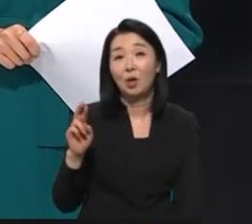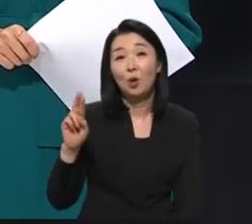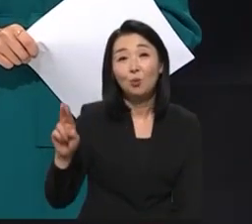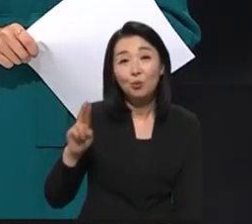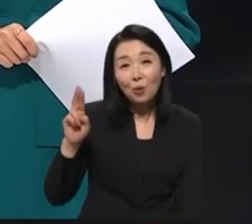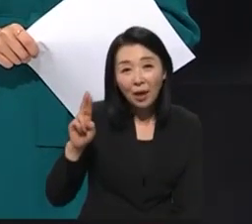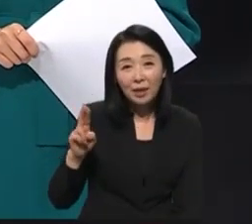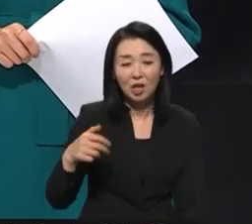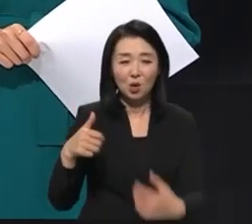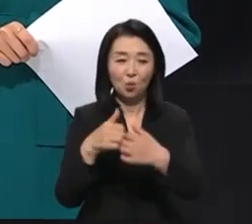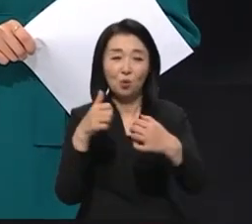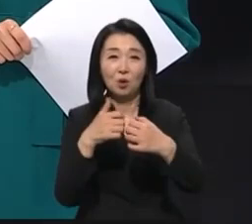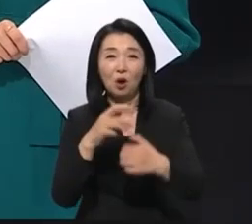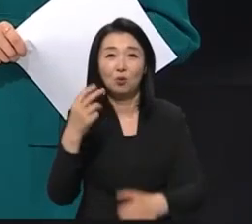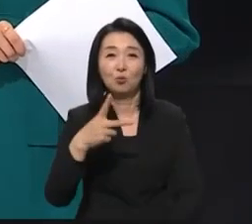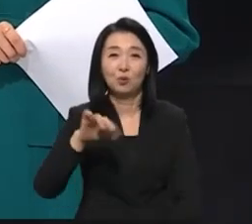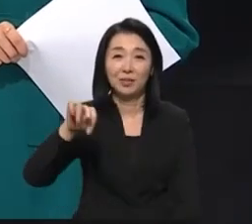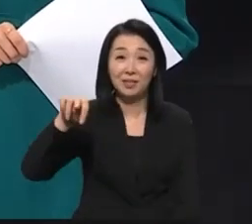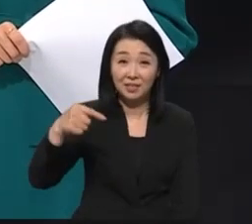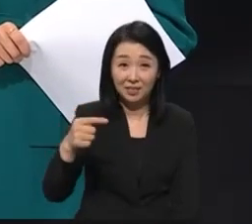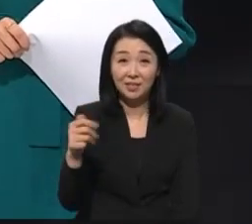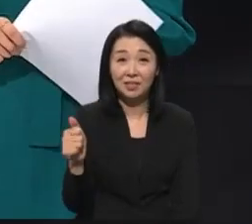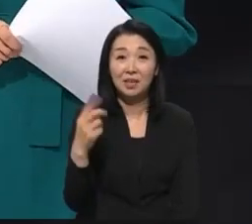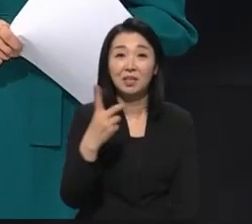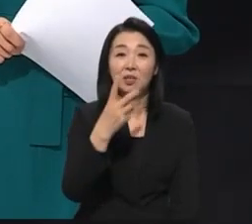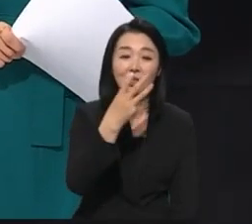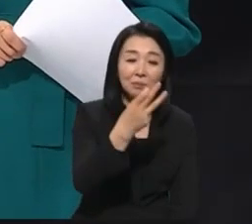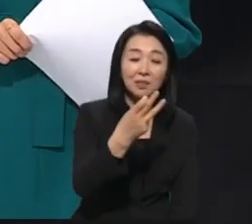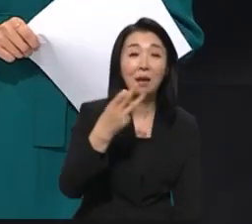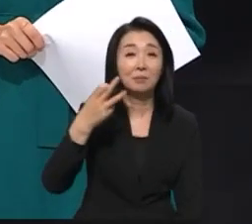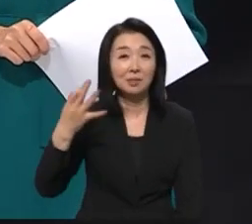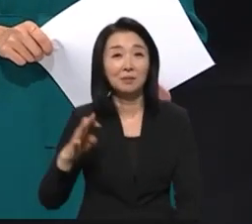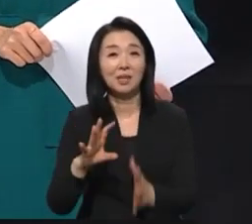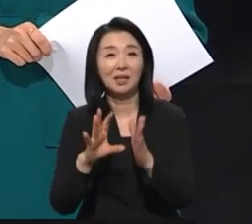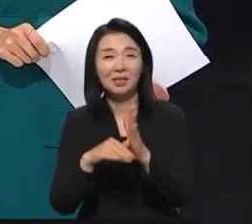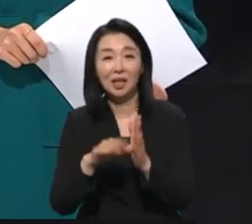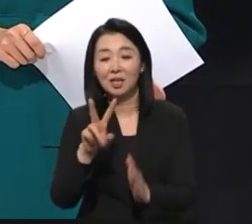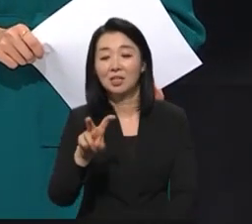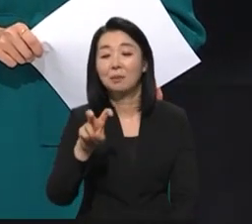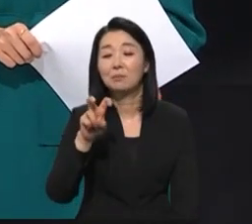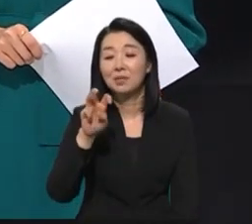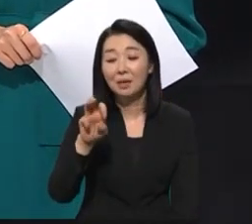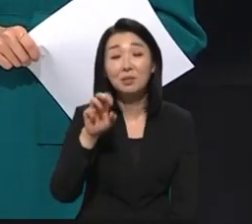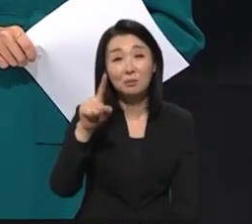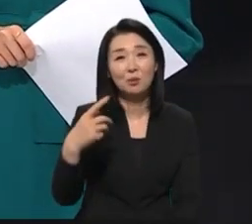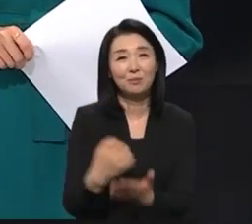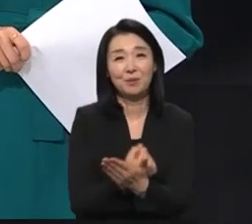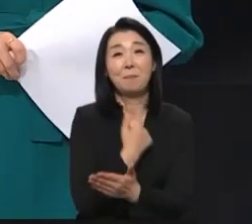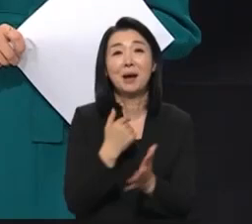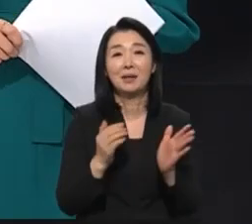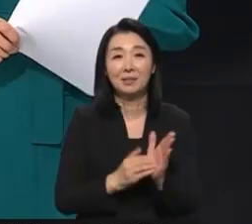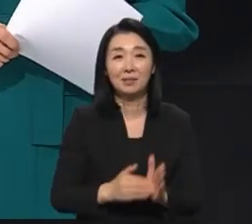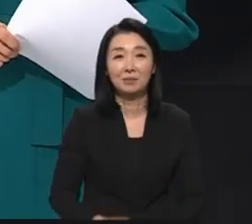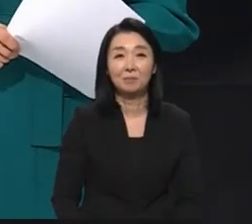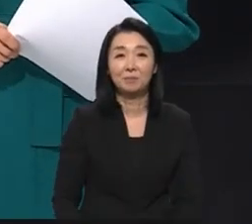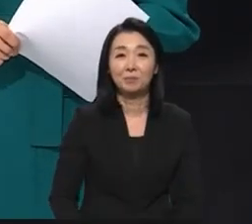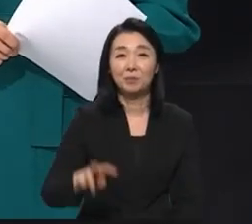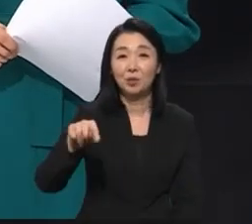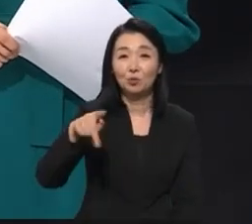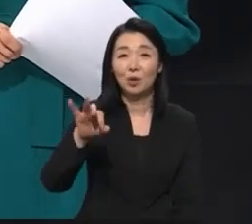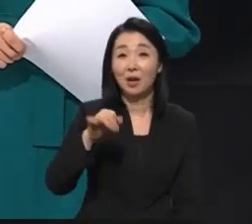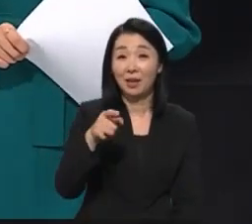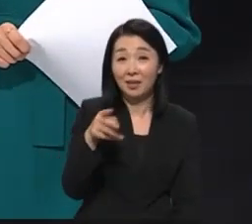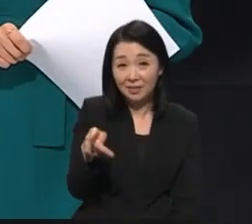루이스 수아레스 선수도 2013 2014 시즌에서 31골로 득점왕에 오른 바 있습니다 또 수아레스